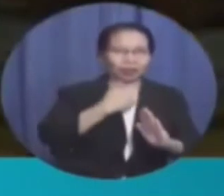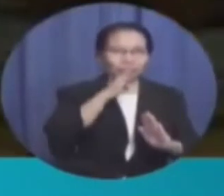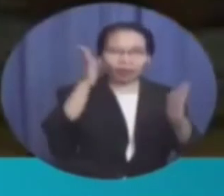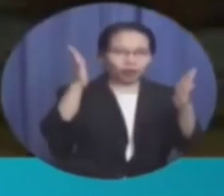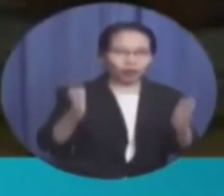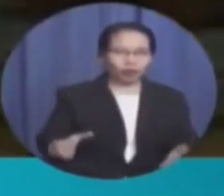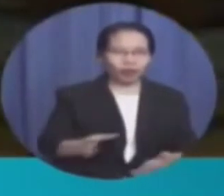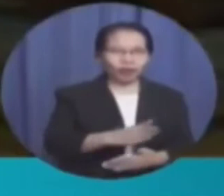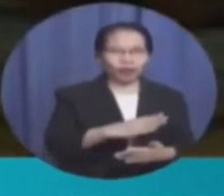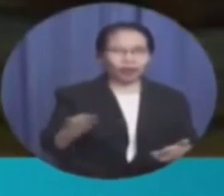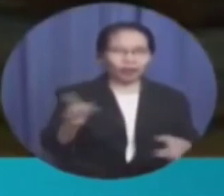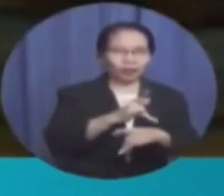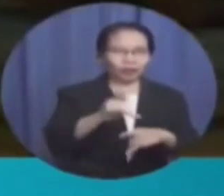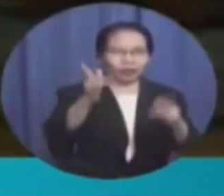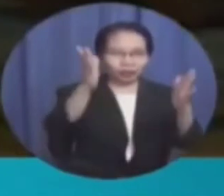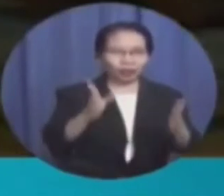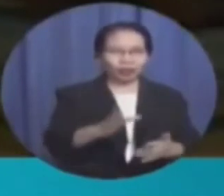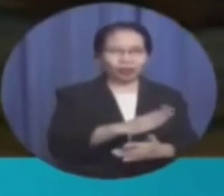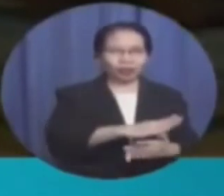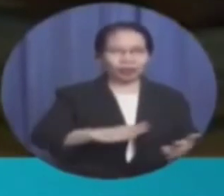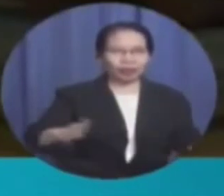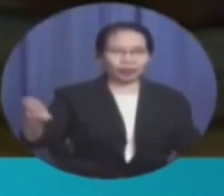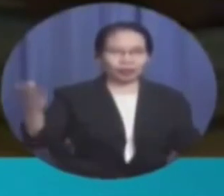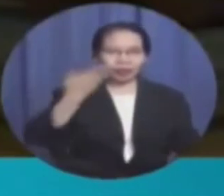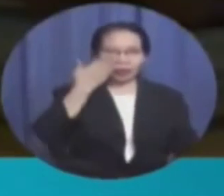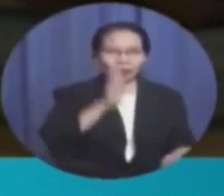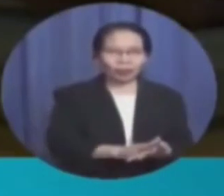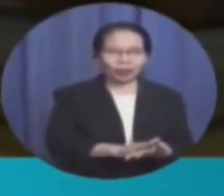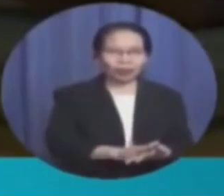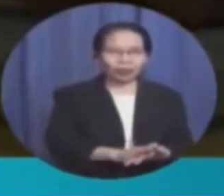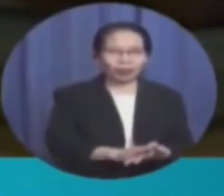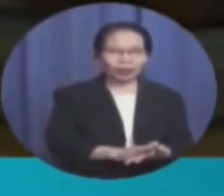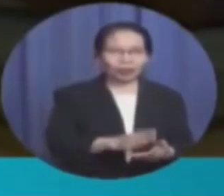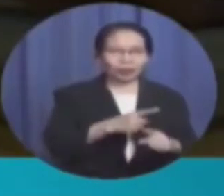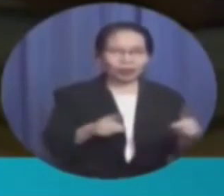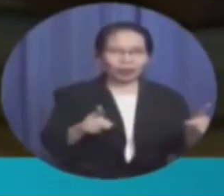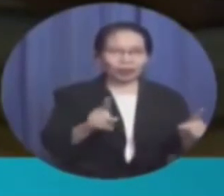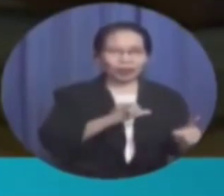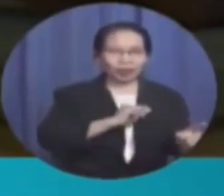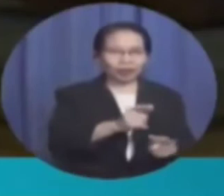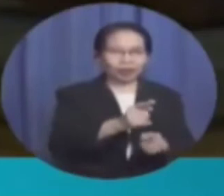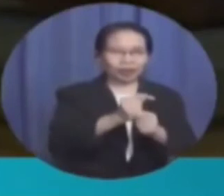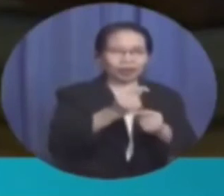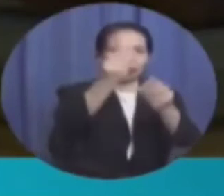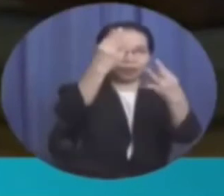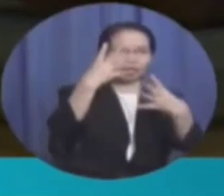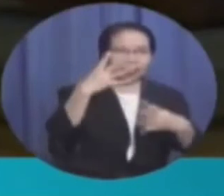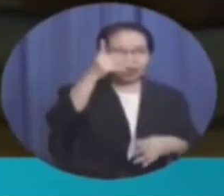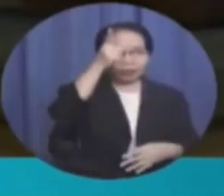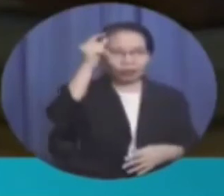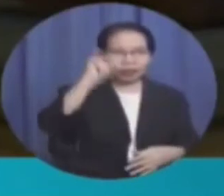naging mamumusong at manguusig at mga alipusta, gayon may kinahabagan